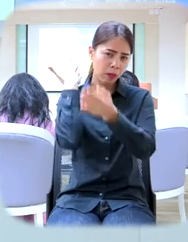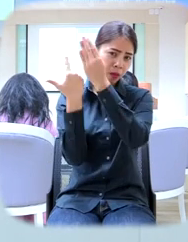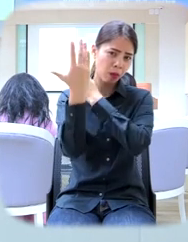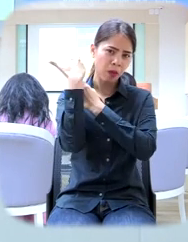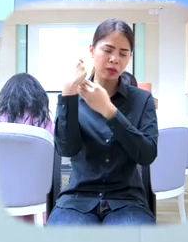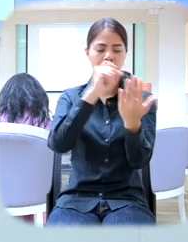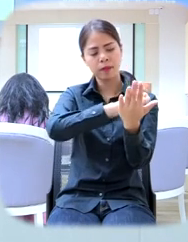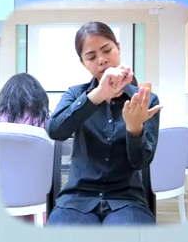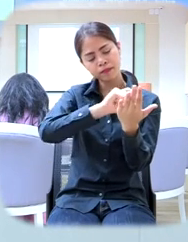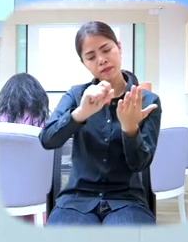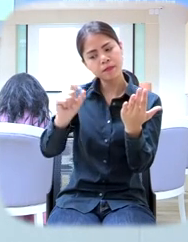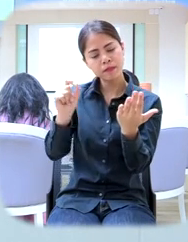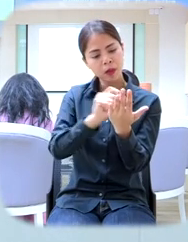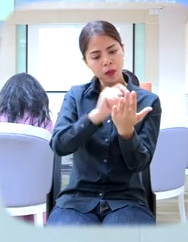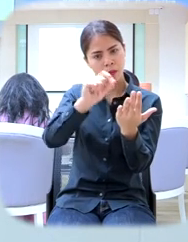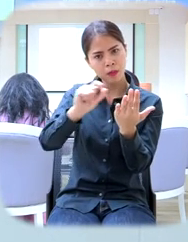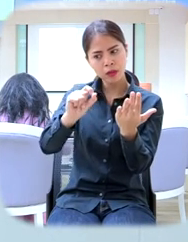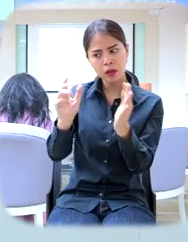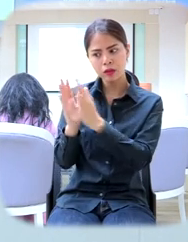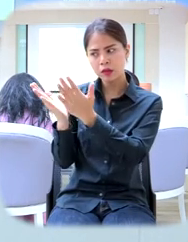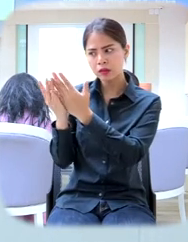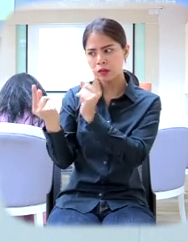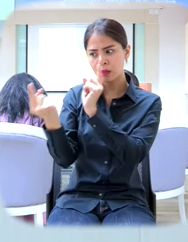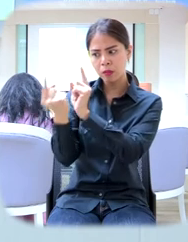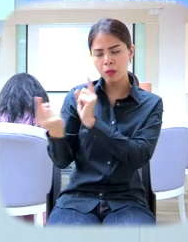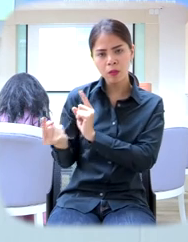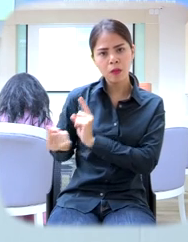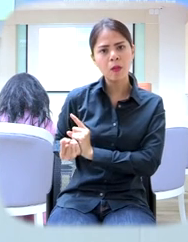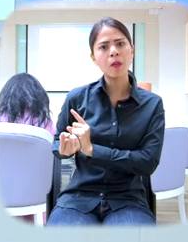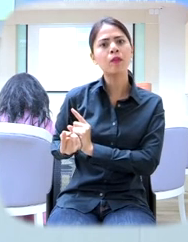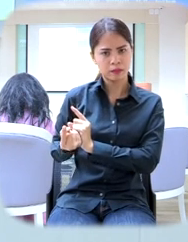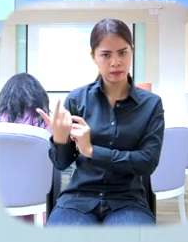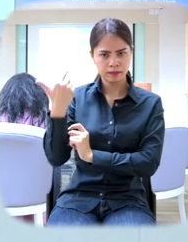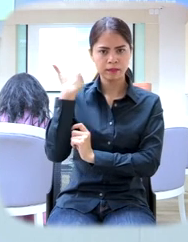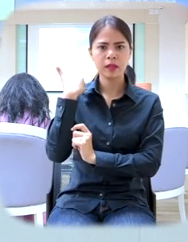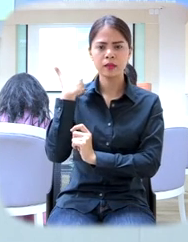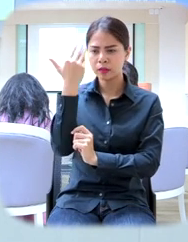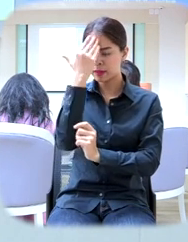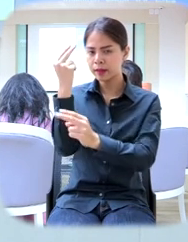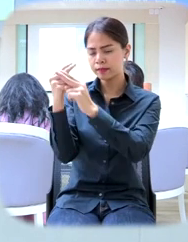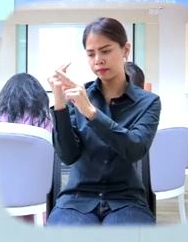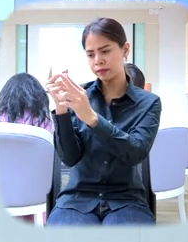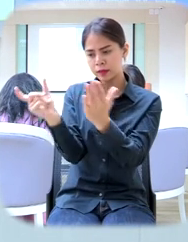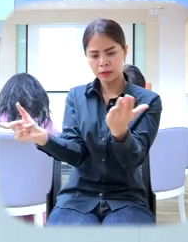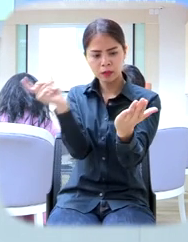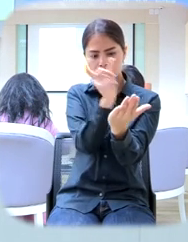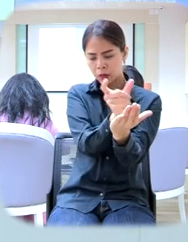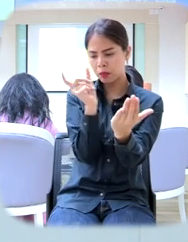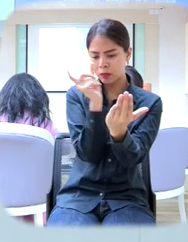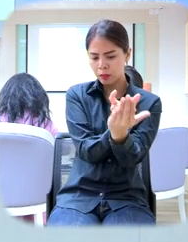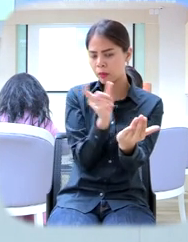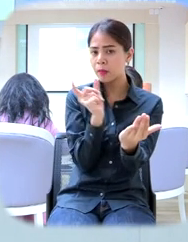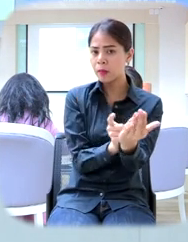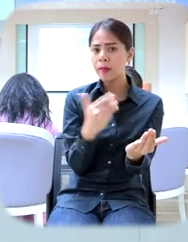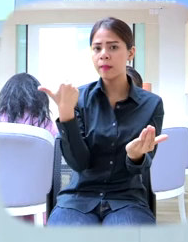จนาคัมภีร์เหล่านี้เนี่ยท่านต้องผ่านตาคัมภีร์ต่างๆเหล่านี้มาหมดแล้วนะครับการที่จะผ่านตาคัมภีร์เหล่านี้และเลือกที่